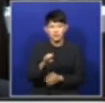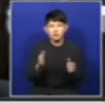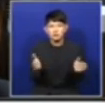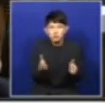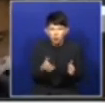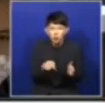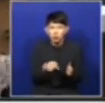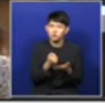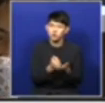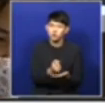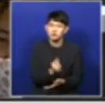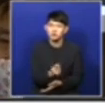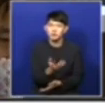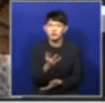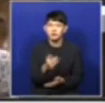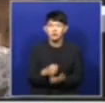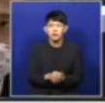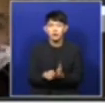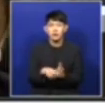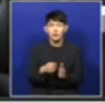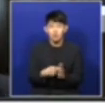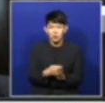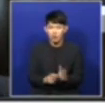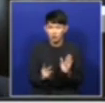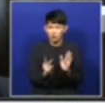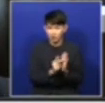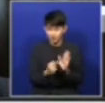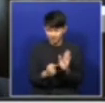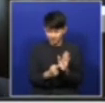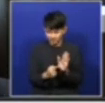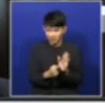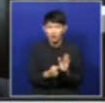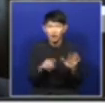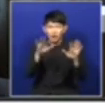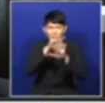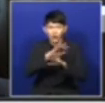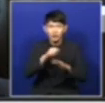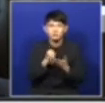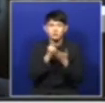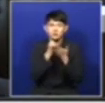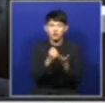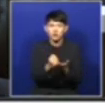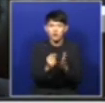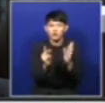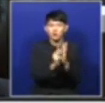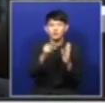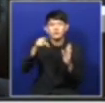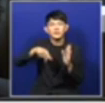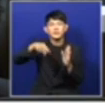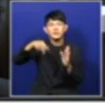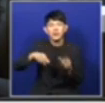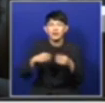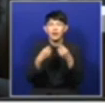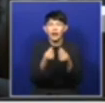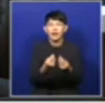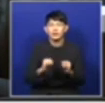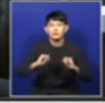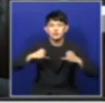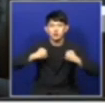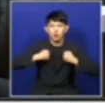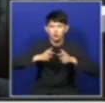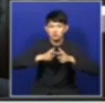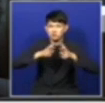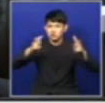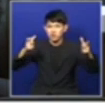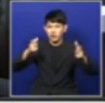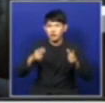แท้จริงครับเพราะมาตรการดังกล่าวนี้มันเท่ากับเป็นการให้เงื่อนไขพิเศษให้กับผู้ประกอบการรายใหญ่อย่างเห